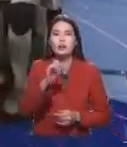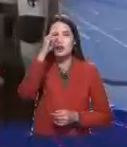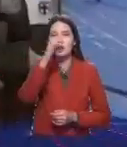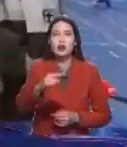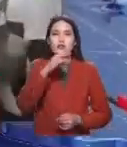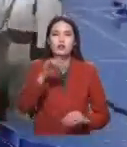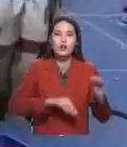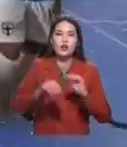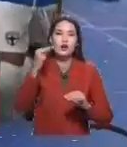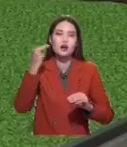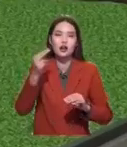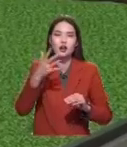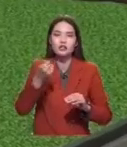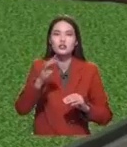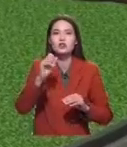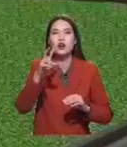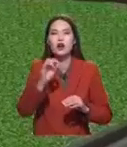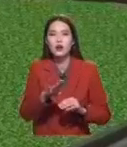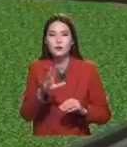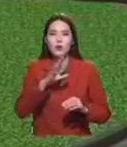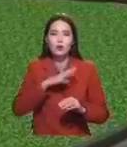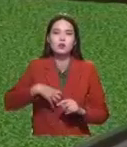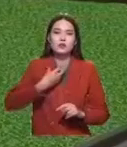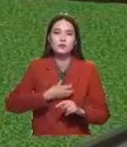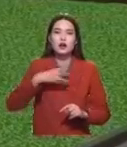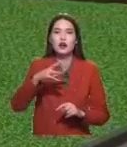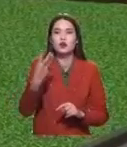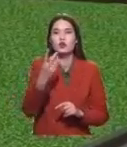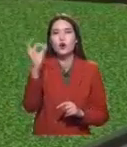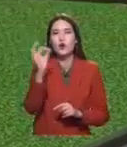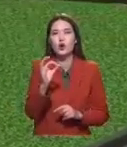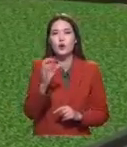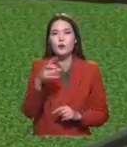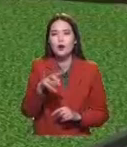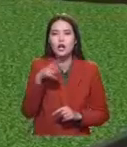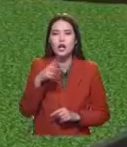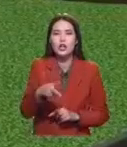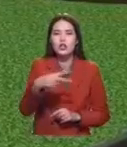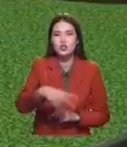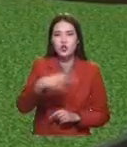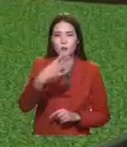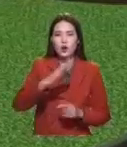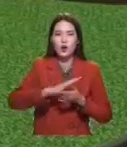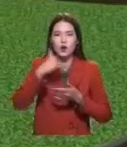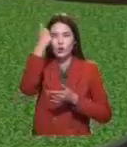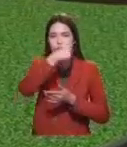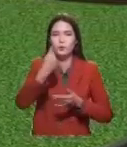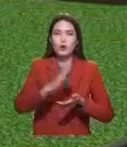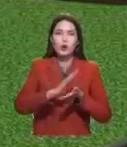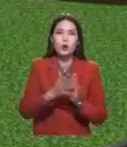құрамасы камбэк жасап, Хельсинкиден маңызды 3 ұпай алды. Евро 2024 іріктеу кезең аясында